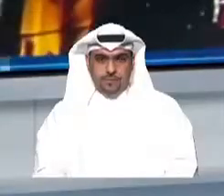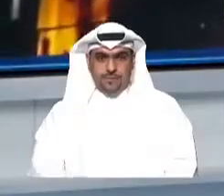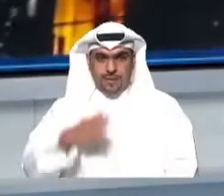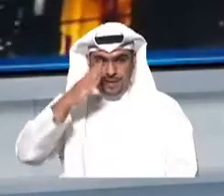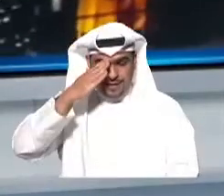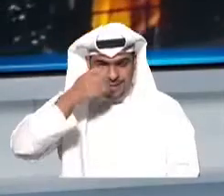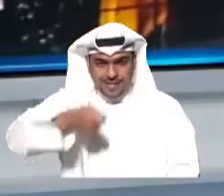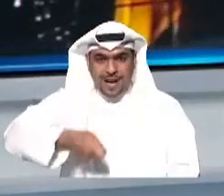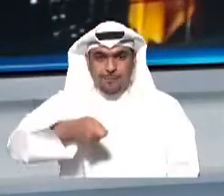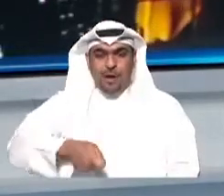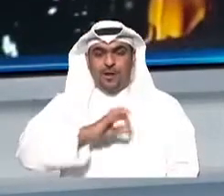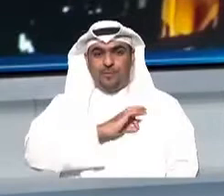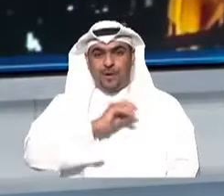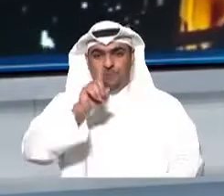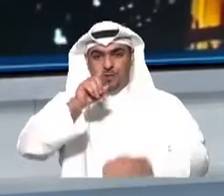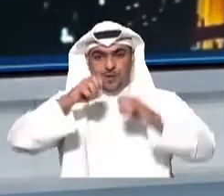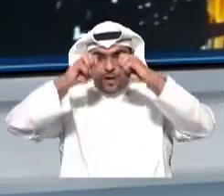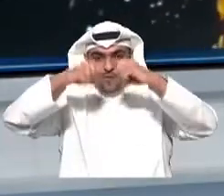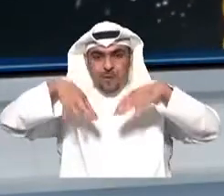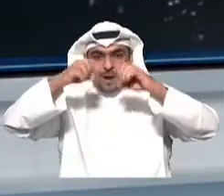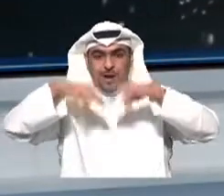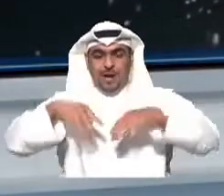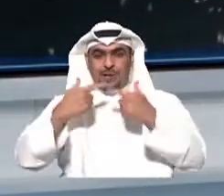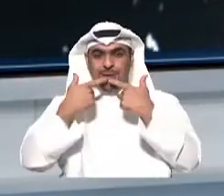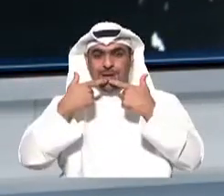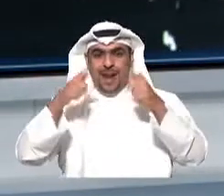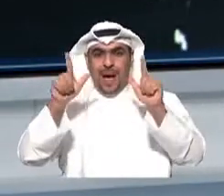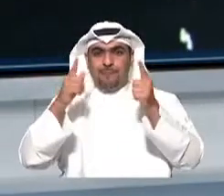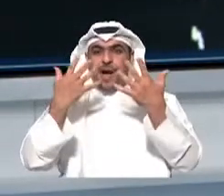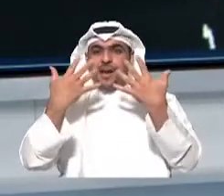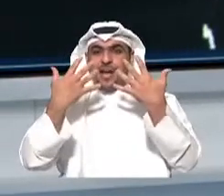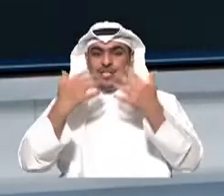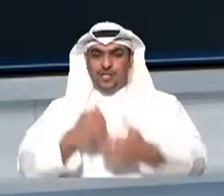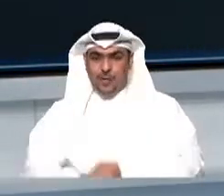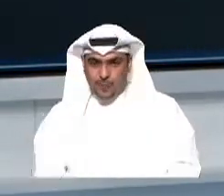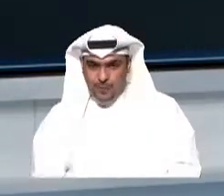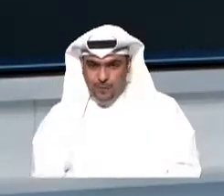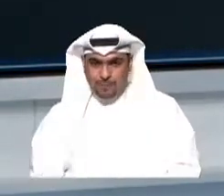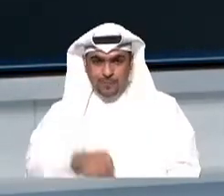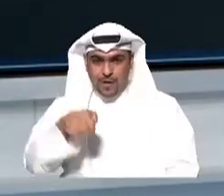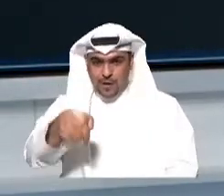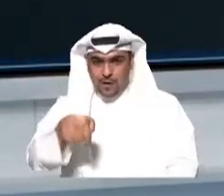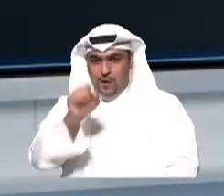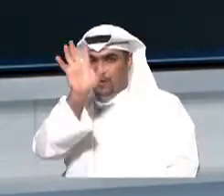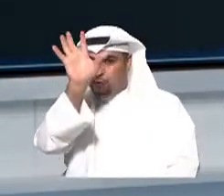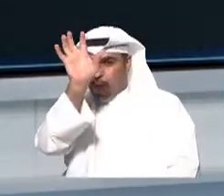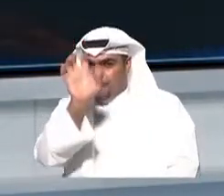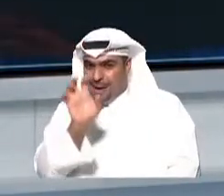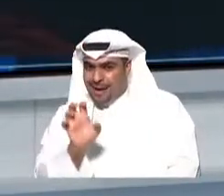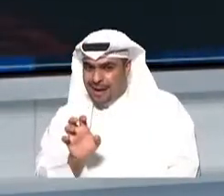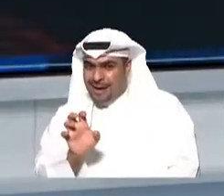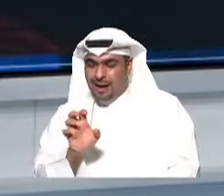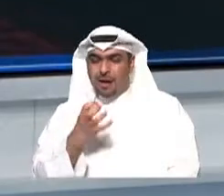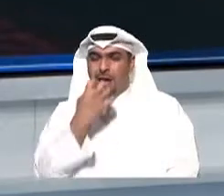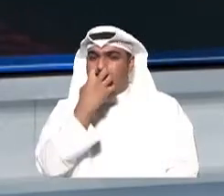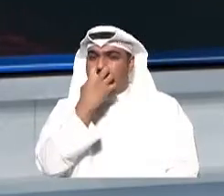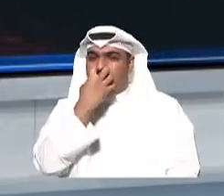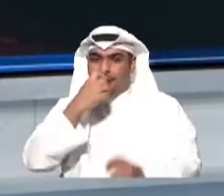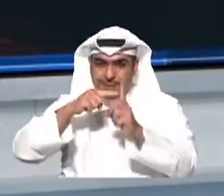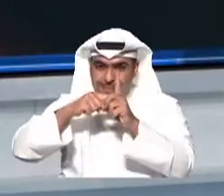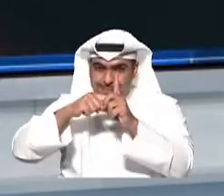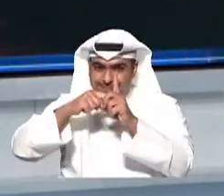السلام عليكم أعزائي المشاهدين، حياكم الله في نشرتنا الجوية. أجواء مستقرة تميل إلى الحرارة ورطبة إلى رطبة نسبيا خاصة على